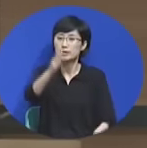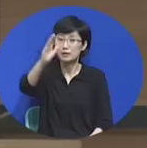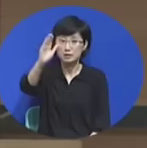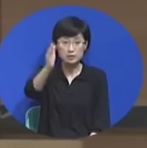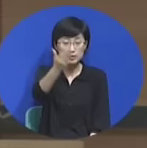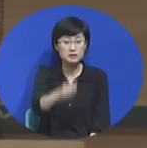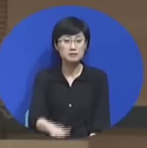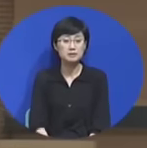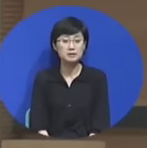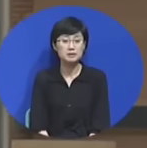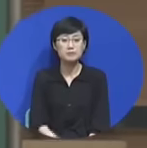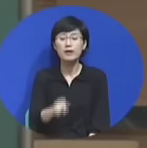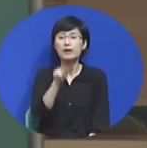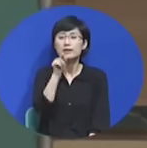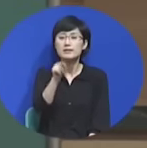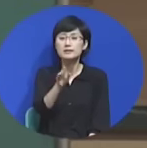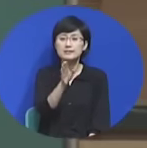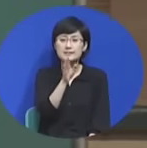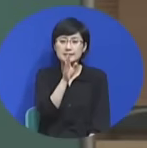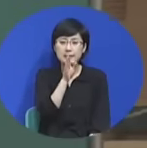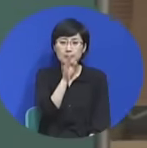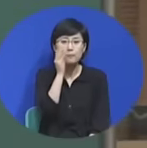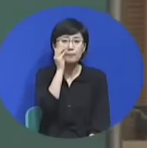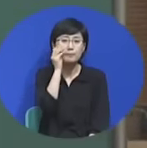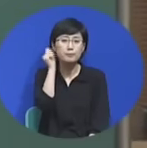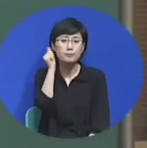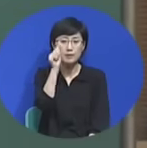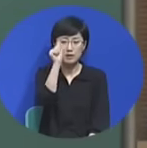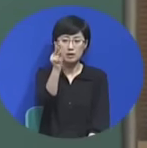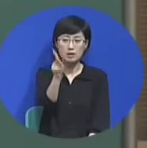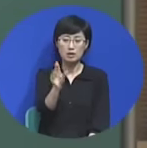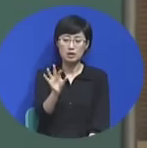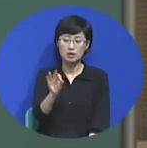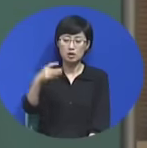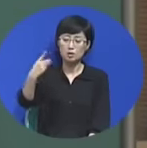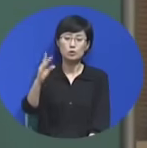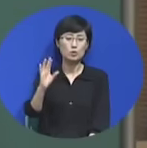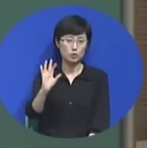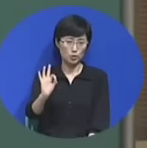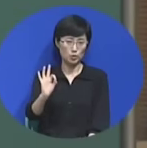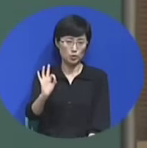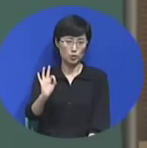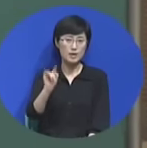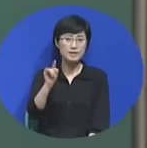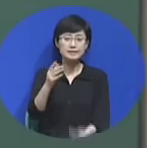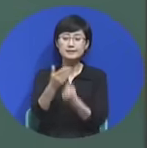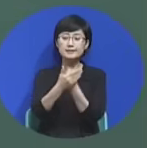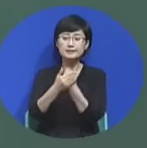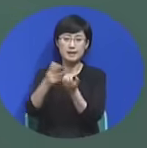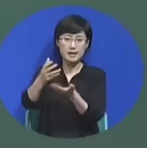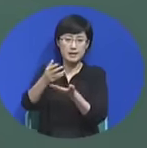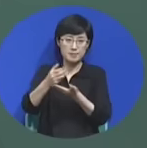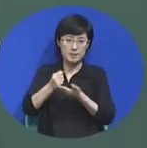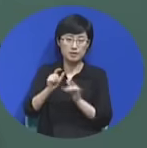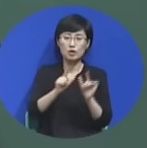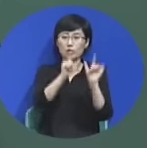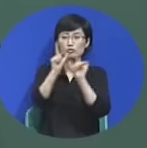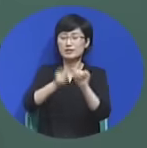在我们人们的身上，这个祝福必定会传达进去。 여러분, 이것이 바로 형통이라고 합니다. 这就是亨通。 여러분, 이 은혜 속으로 들어가신 여러분 되길